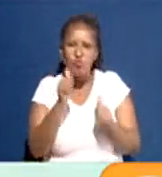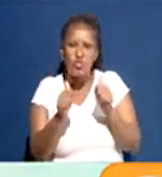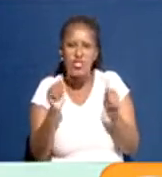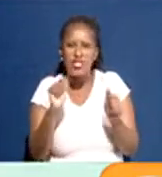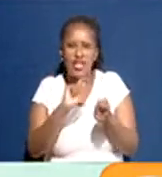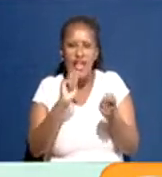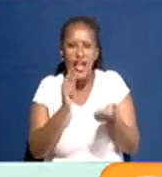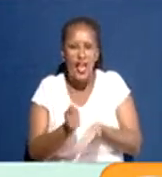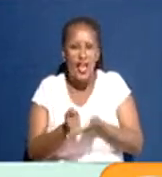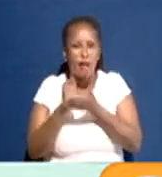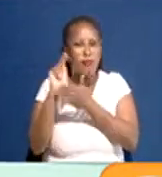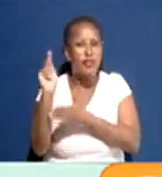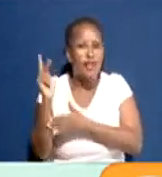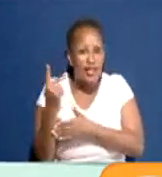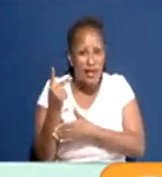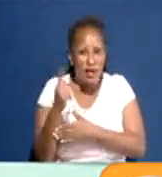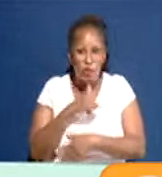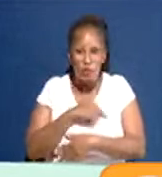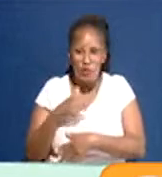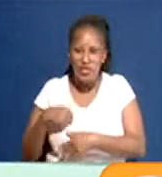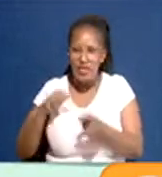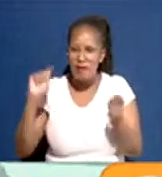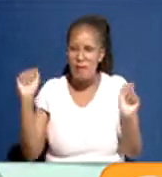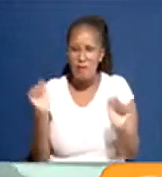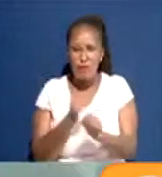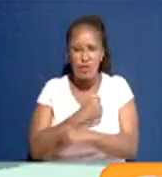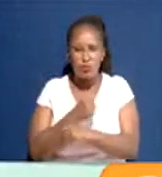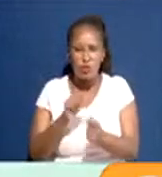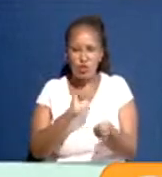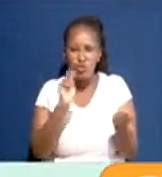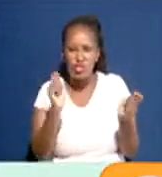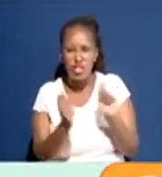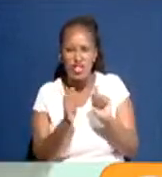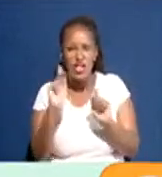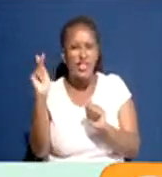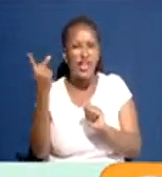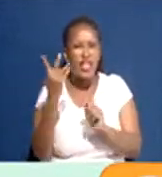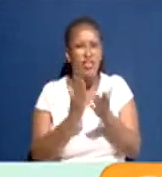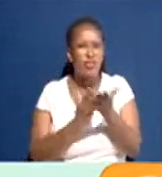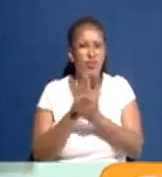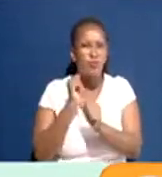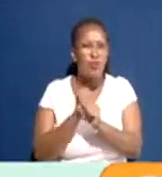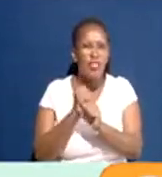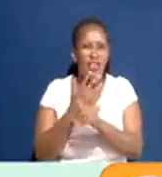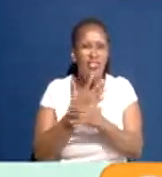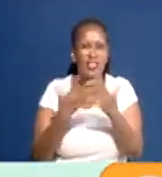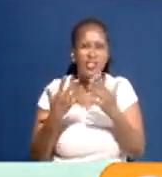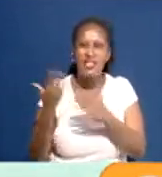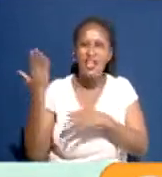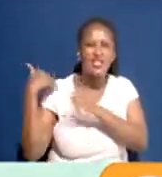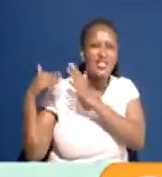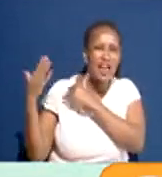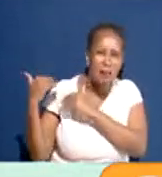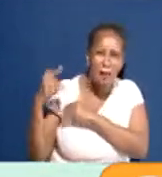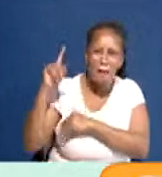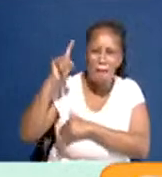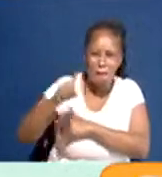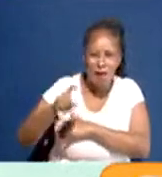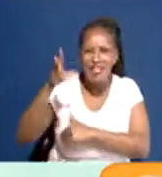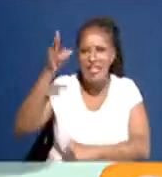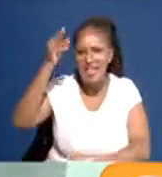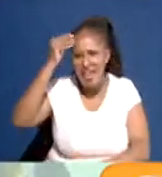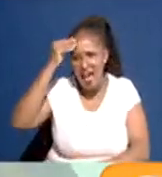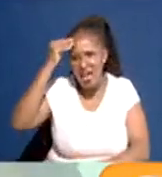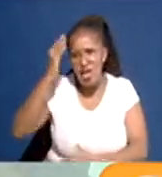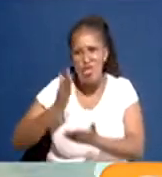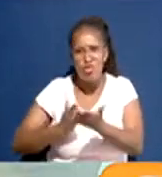Kenya. Hatuwezi kubadilisha Kenya kwa kufanya mambo ya jana na juzi. We have to learn from best